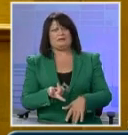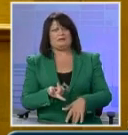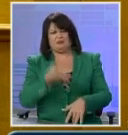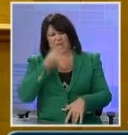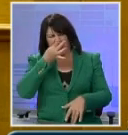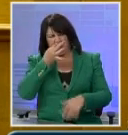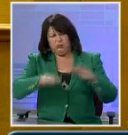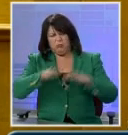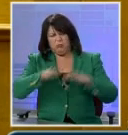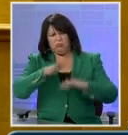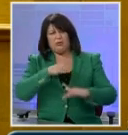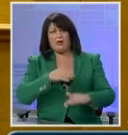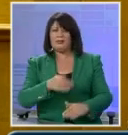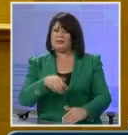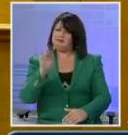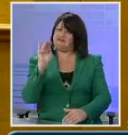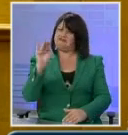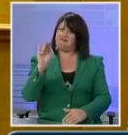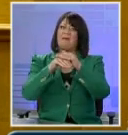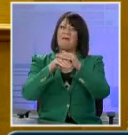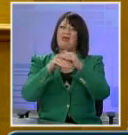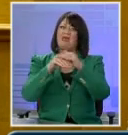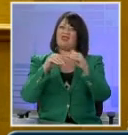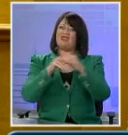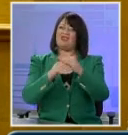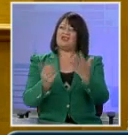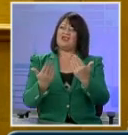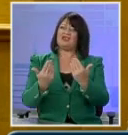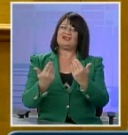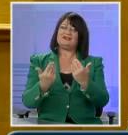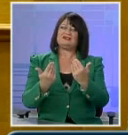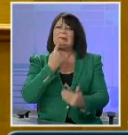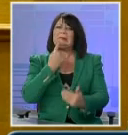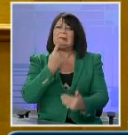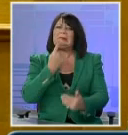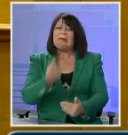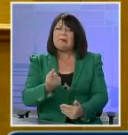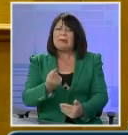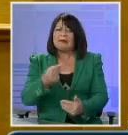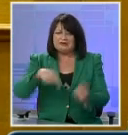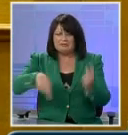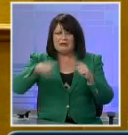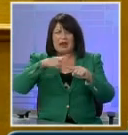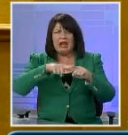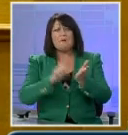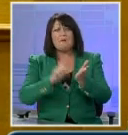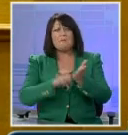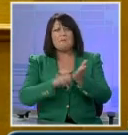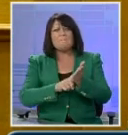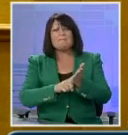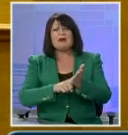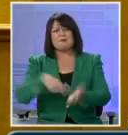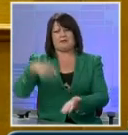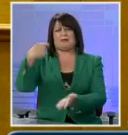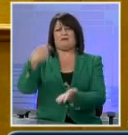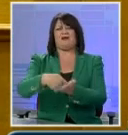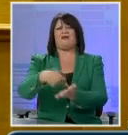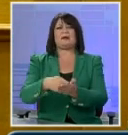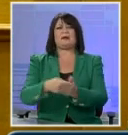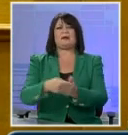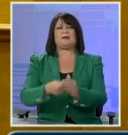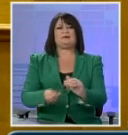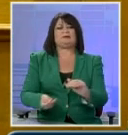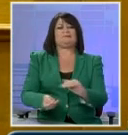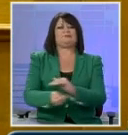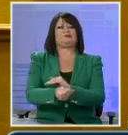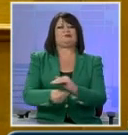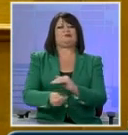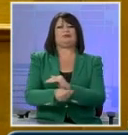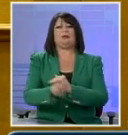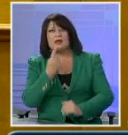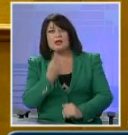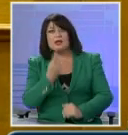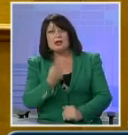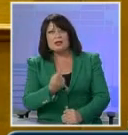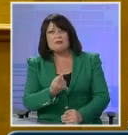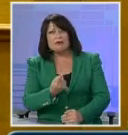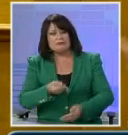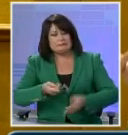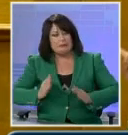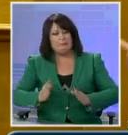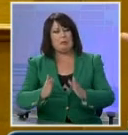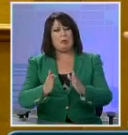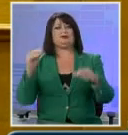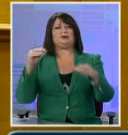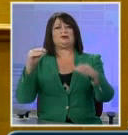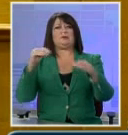πως για να φτιάξουν κάτι στην Ελλάδα πρέπει να πληρώσουν κάτω από το τραπέζι για να προχωρήσει η επένδυση. Και τι είναι